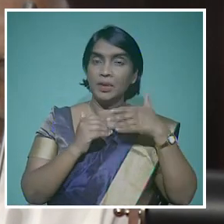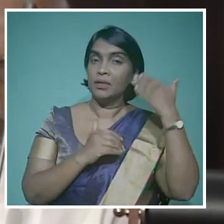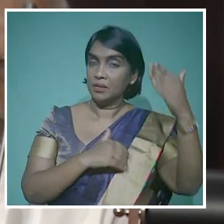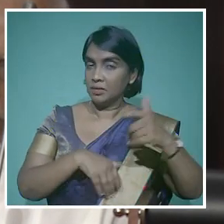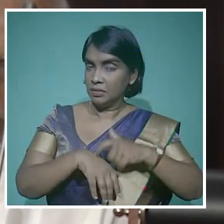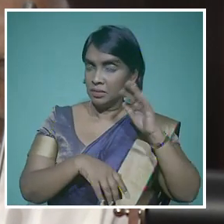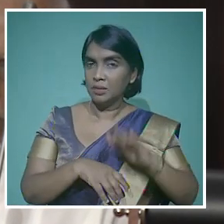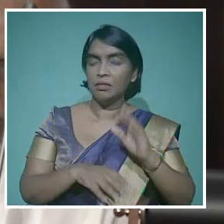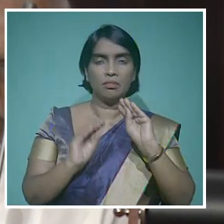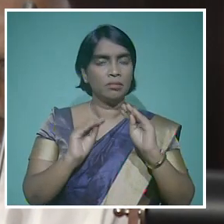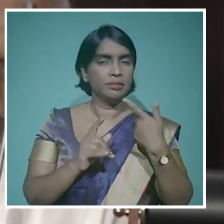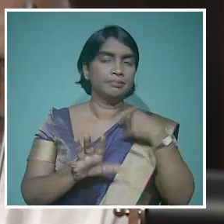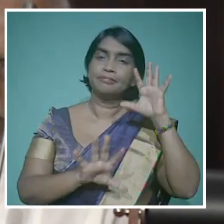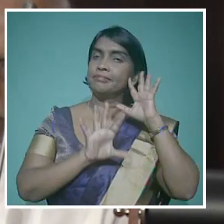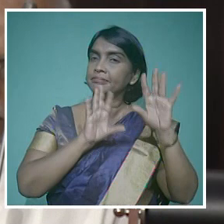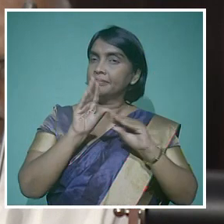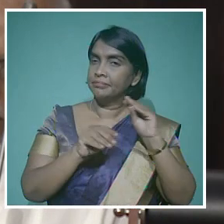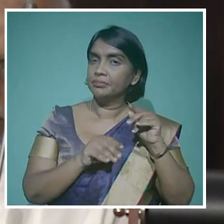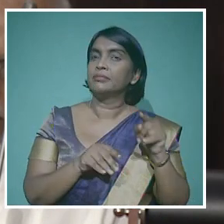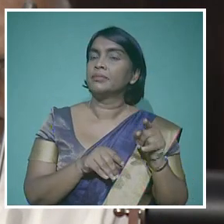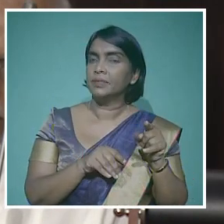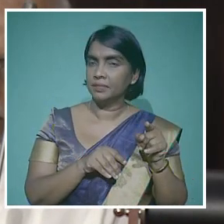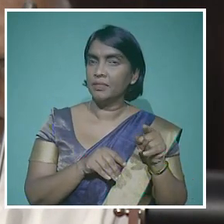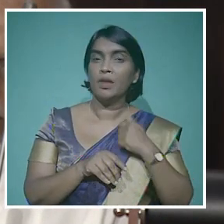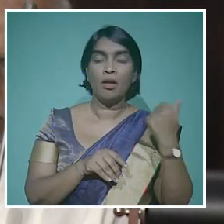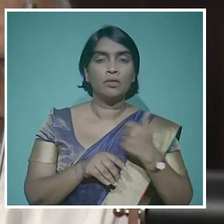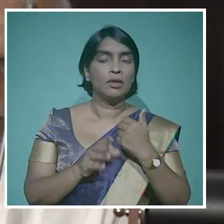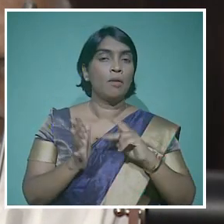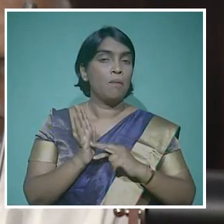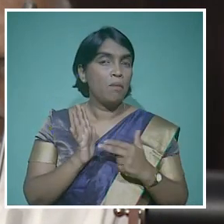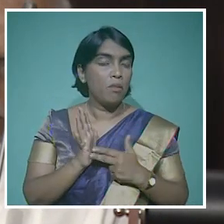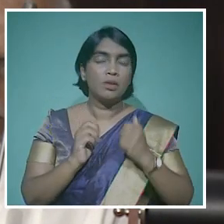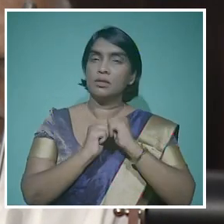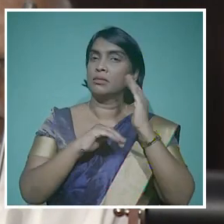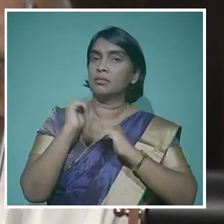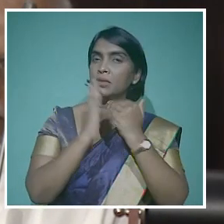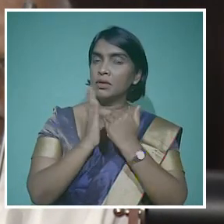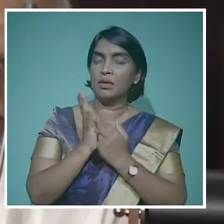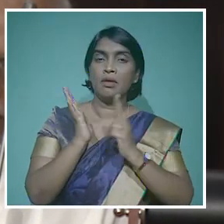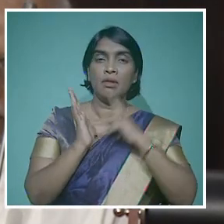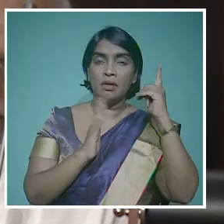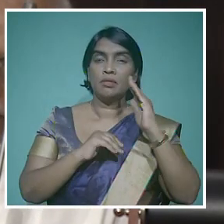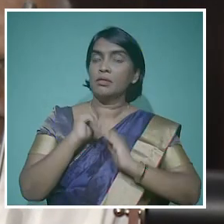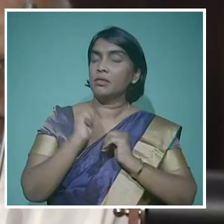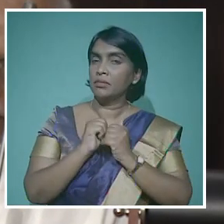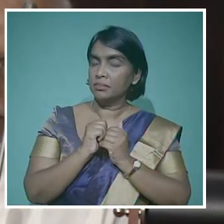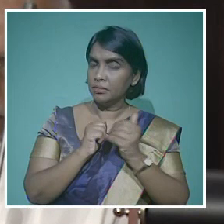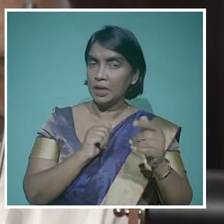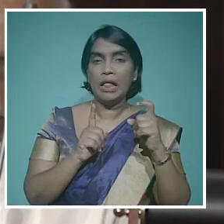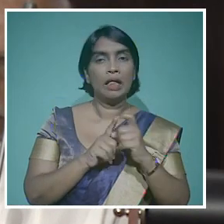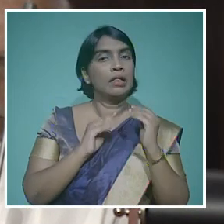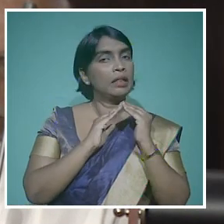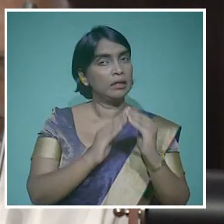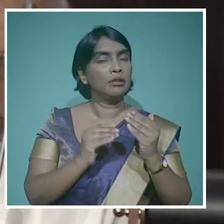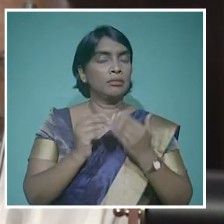ඉදිරියේදී සැලකිල්ලට ගත යුතු නව ව්‍යාකෘති වැඩසටහන් ජාතික ක්‍රම සම්පාදන